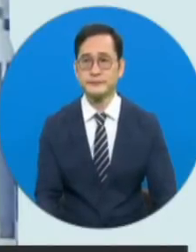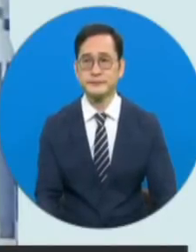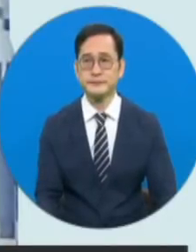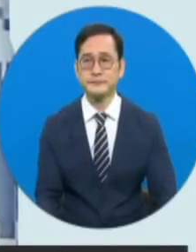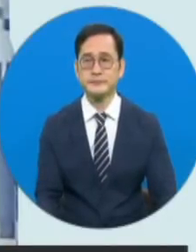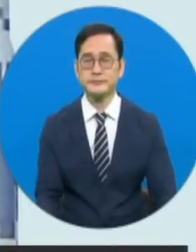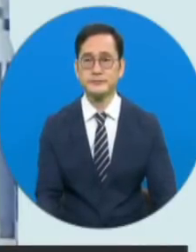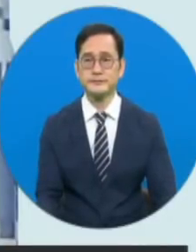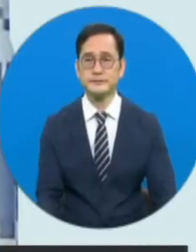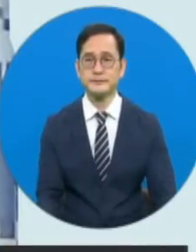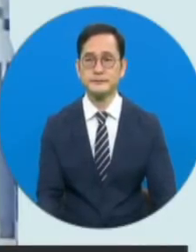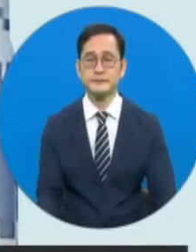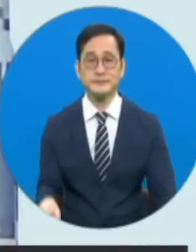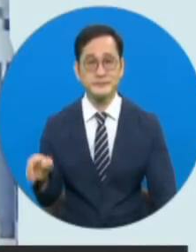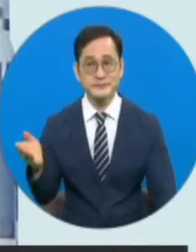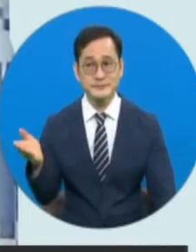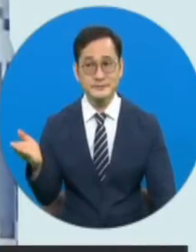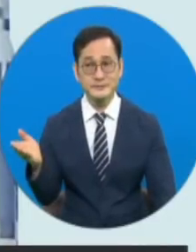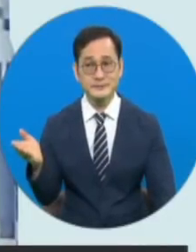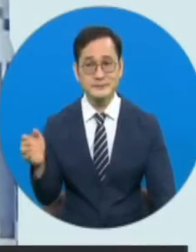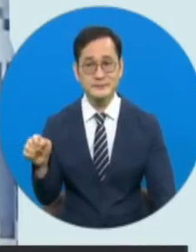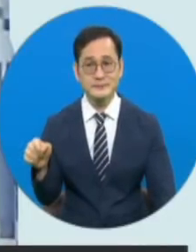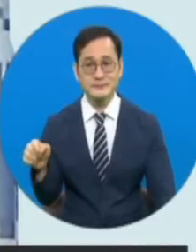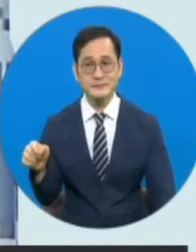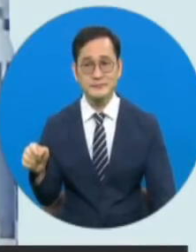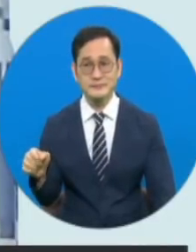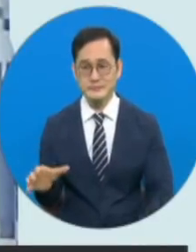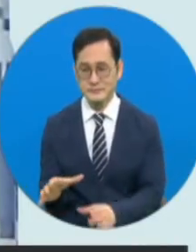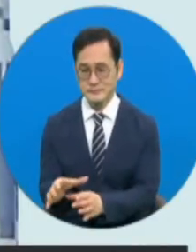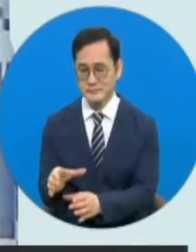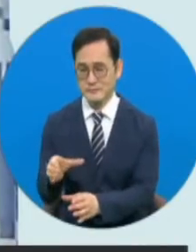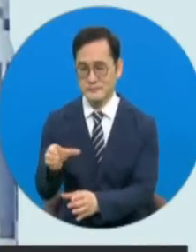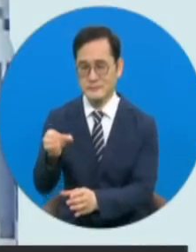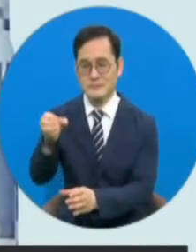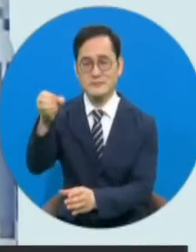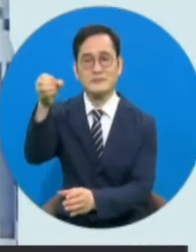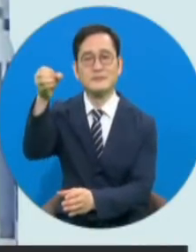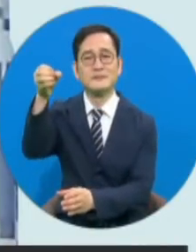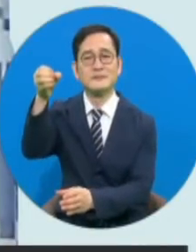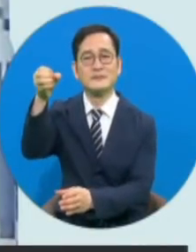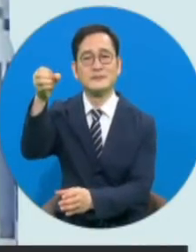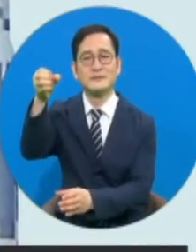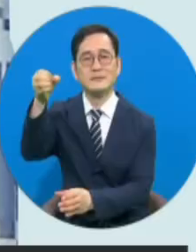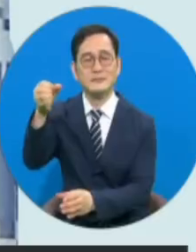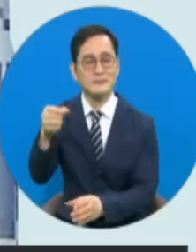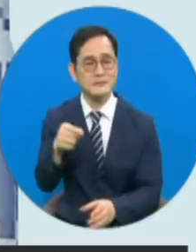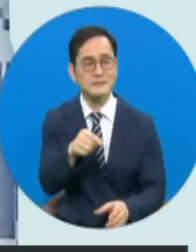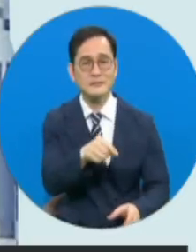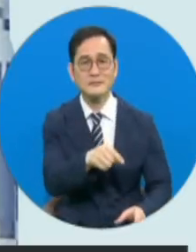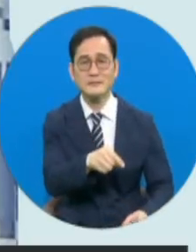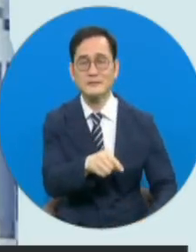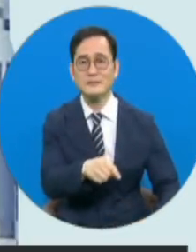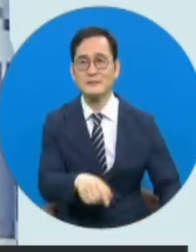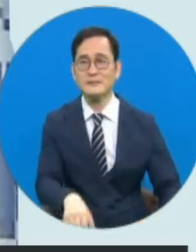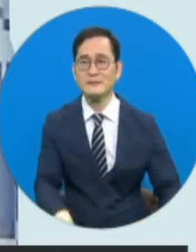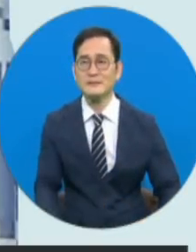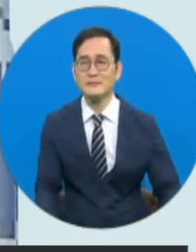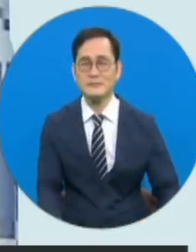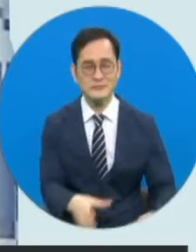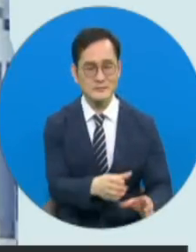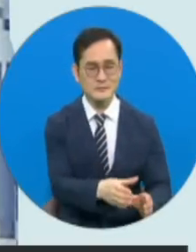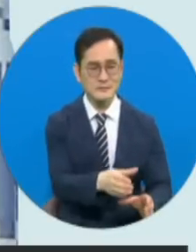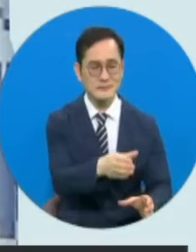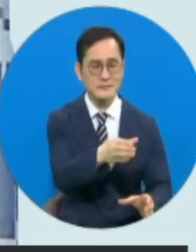광명성호는 동체 중에 가장 탑재부가 작았습니다 이번 천리마 일용은 군사정찰 위성을 여러